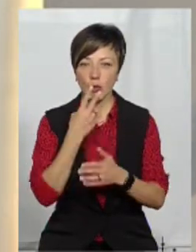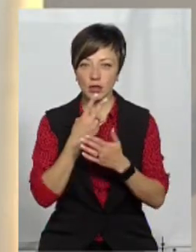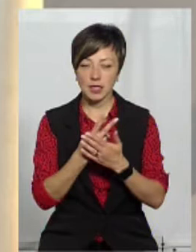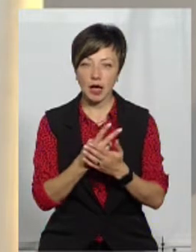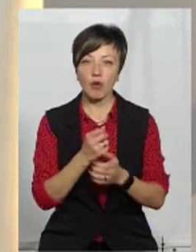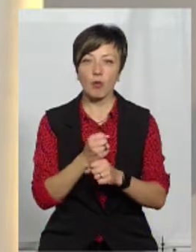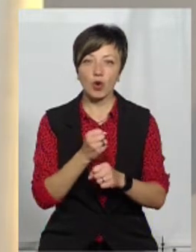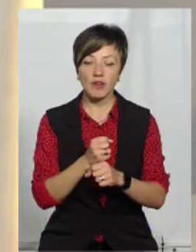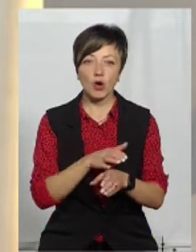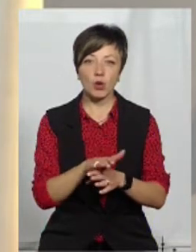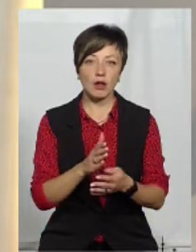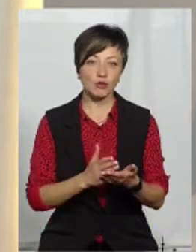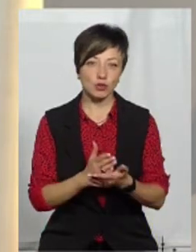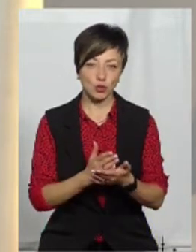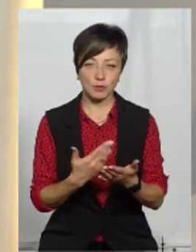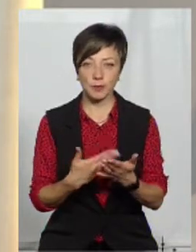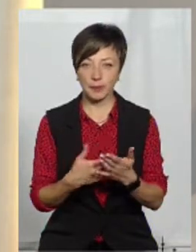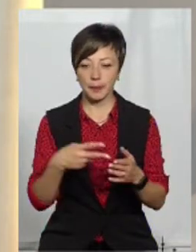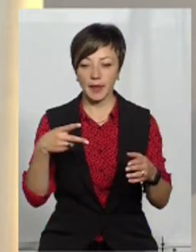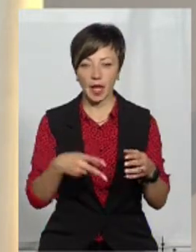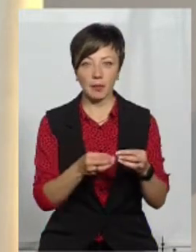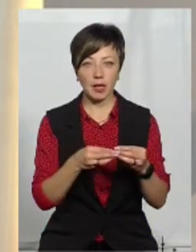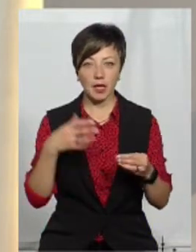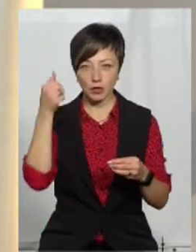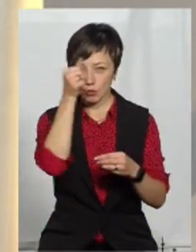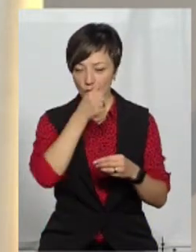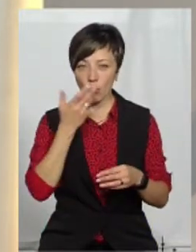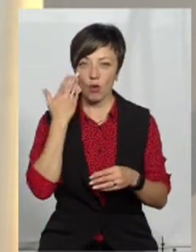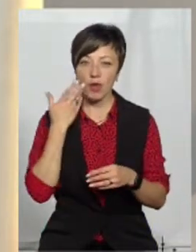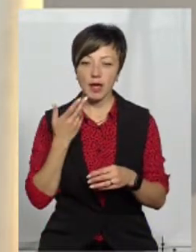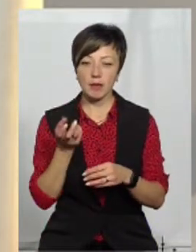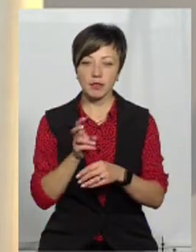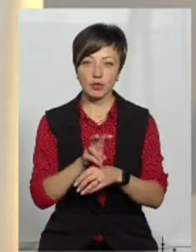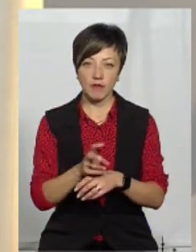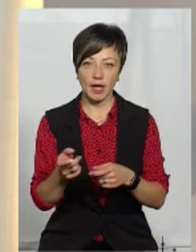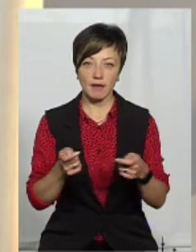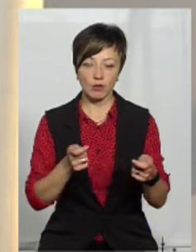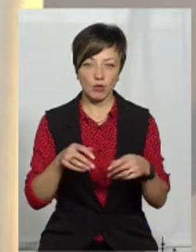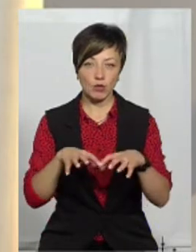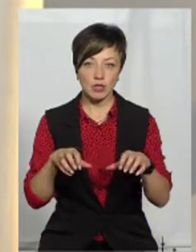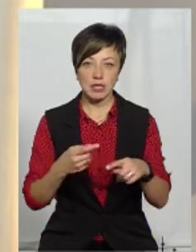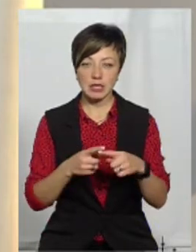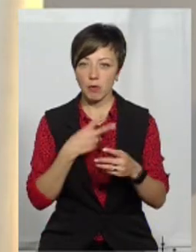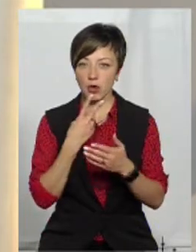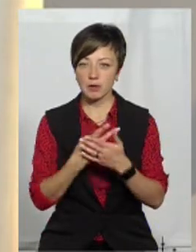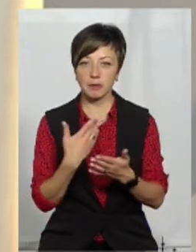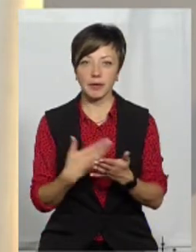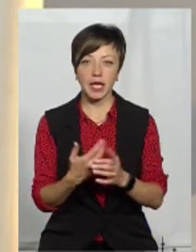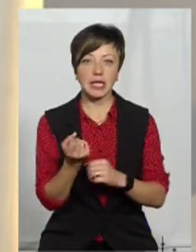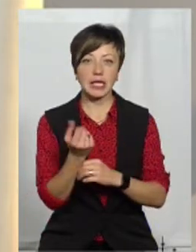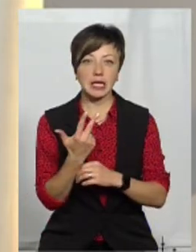ДВС. До прикладу, в 2015 році, коли я став керівником юстиції області, цей показник складав